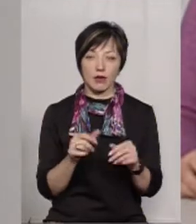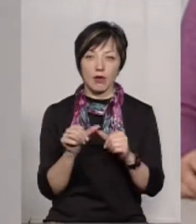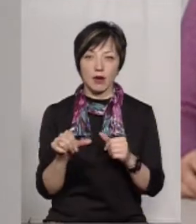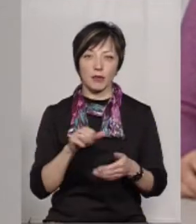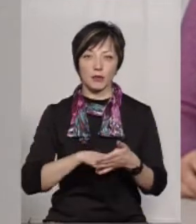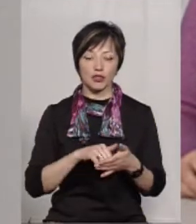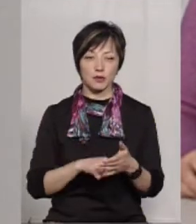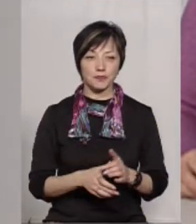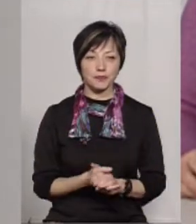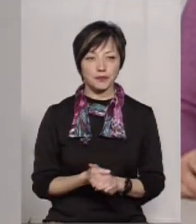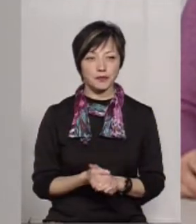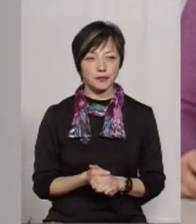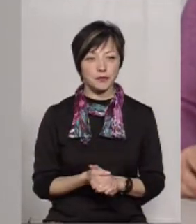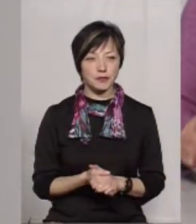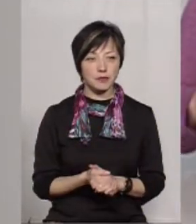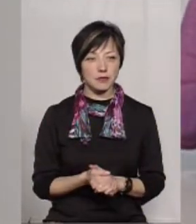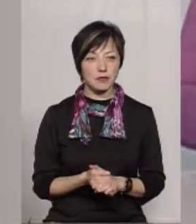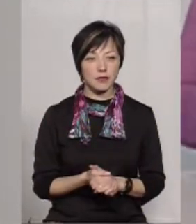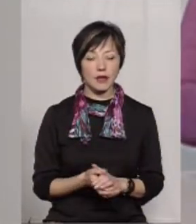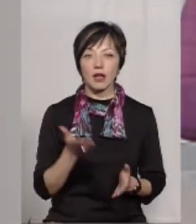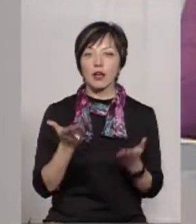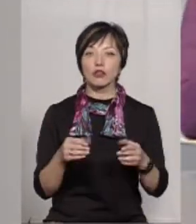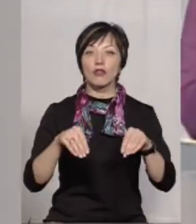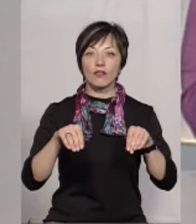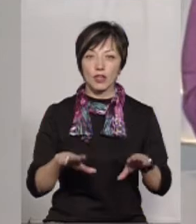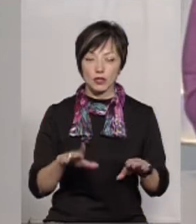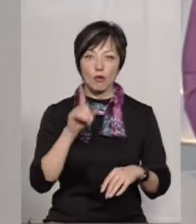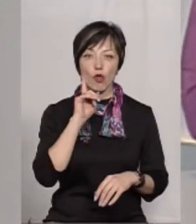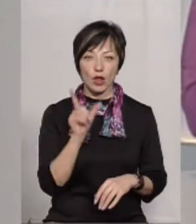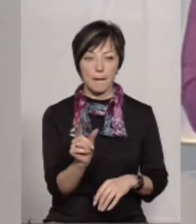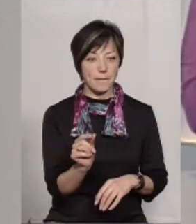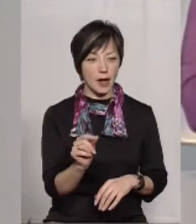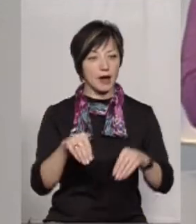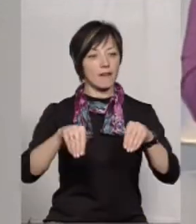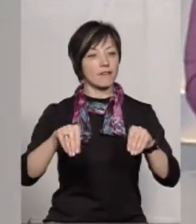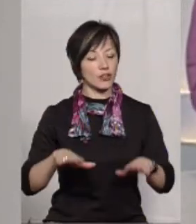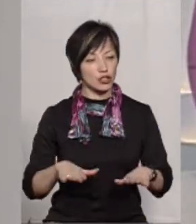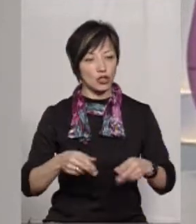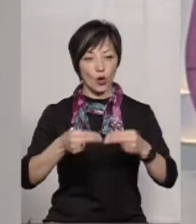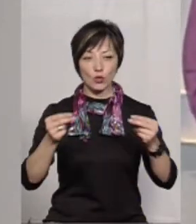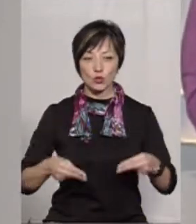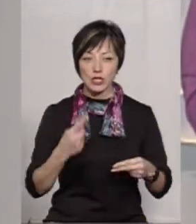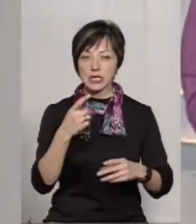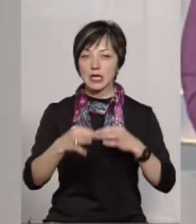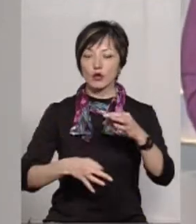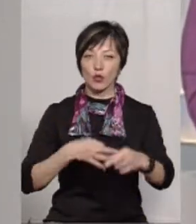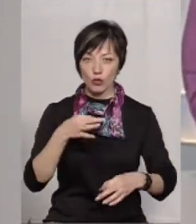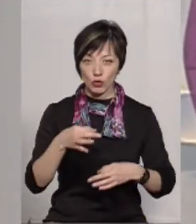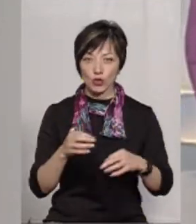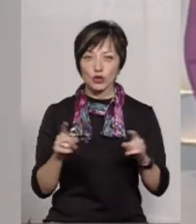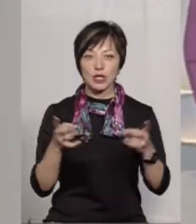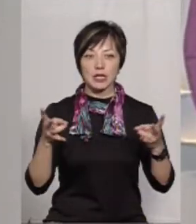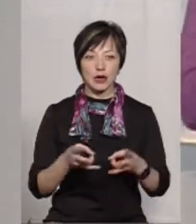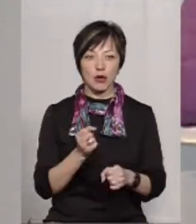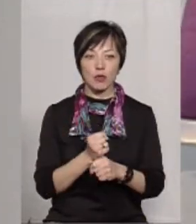бути. Якщо вирішили, молода пара вирішила одружитись за добу,